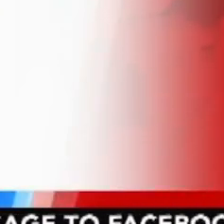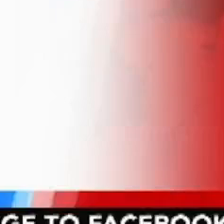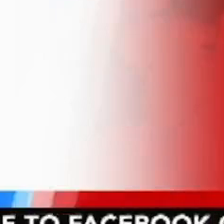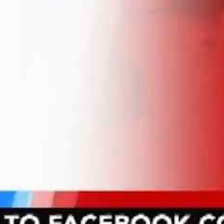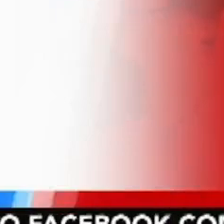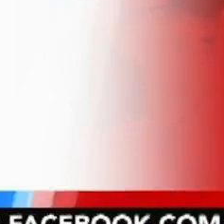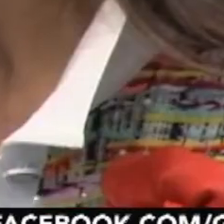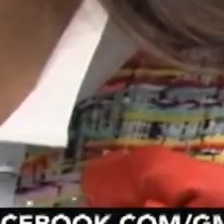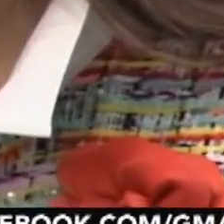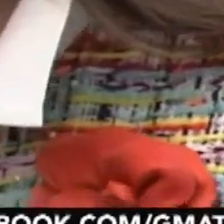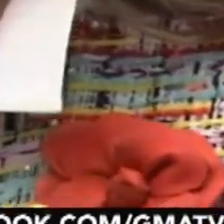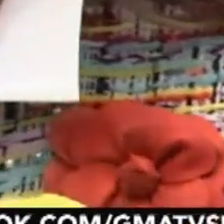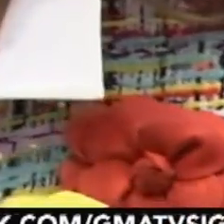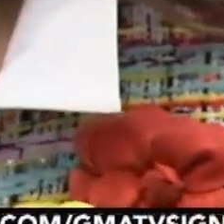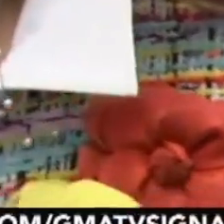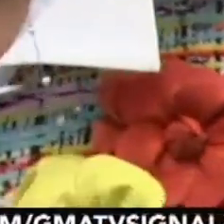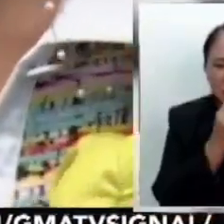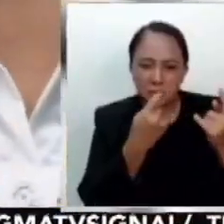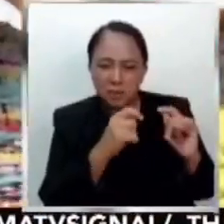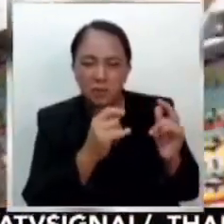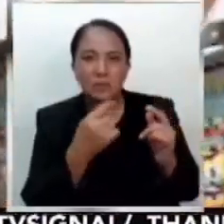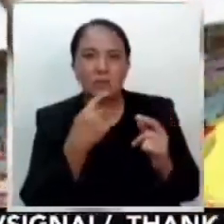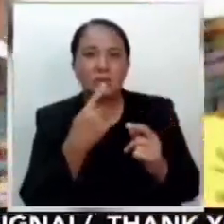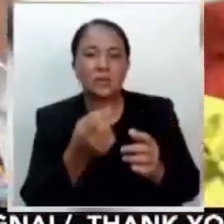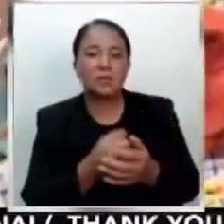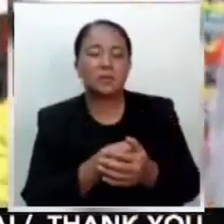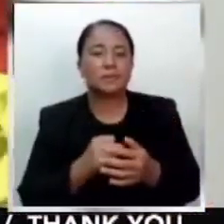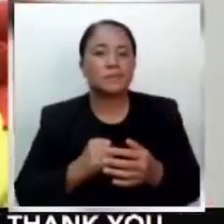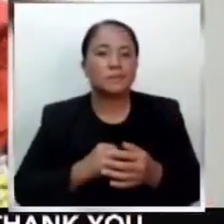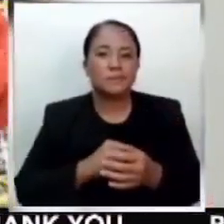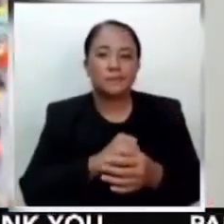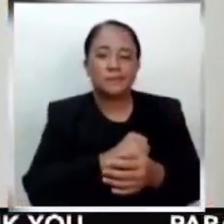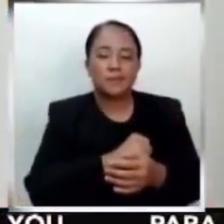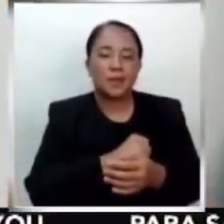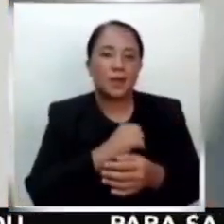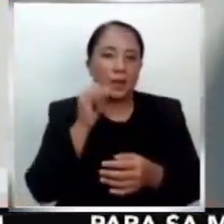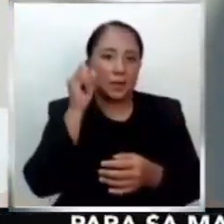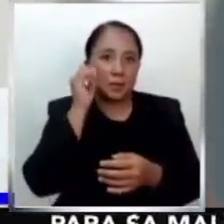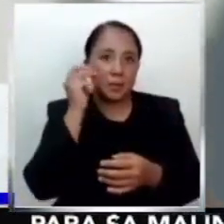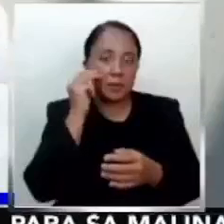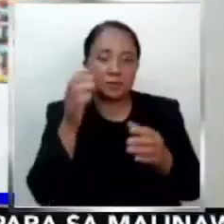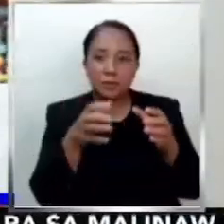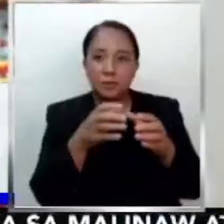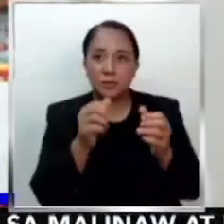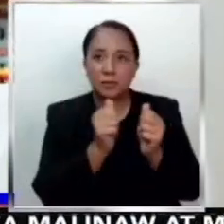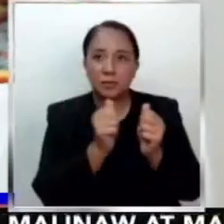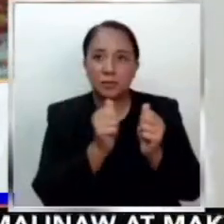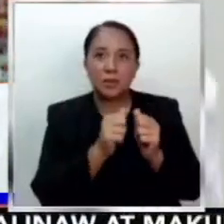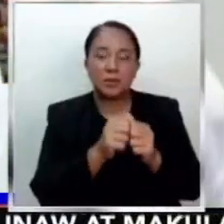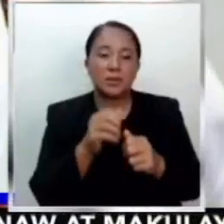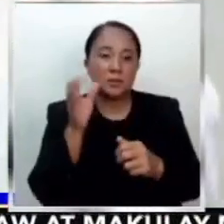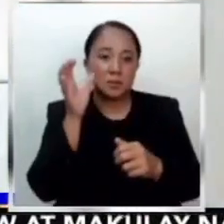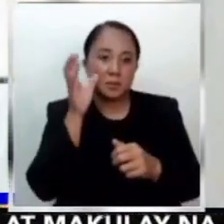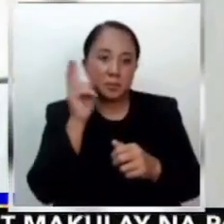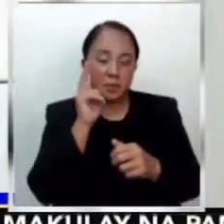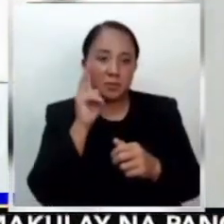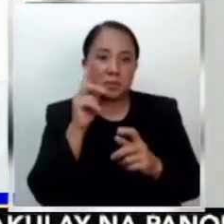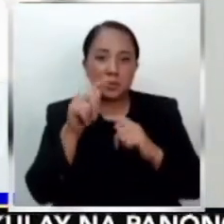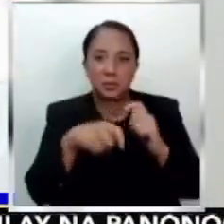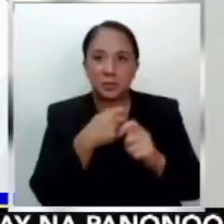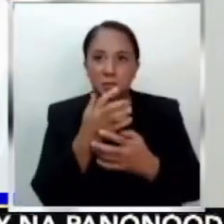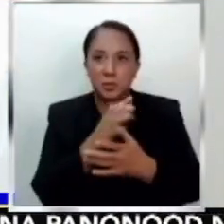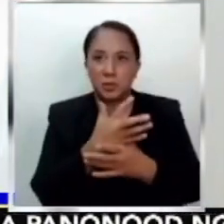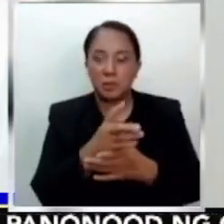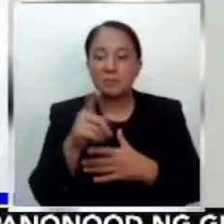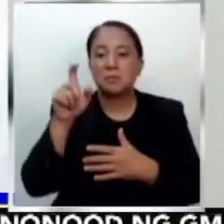at Gatchalian. Sabi ni Senador Aimee Marcos na kasama sa grupo ni Villar, malabo na magkaroon ng term sharing at dapat daw idaan